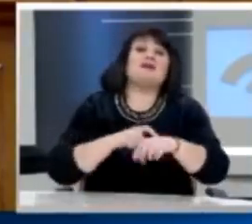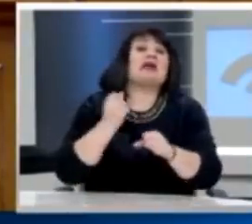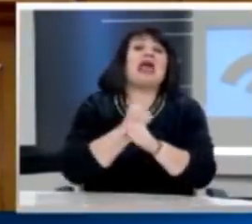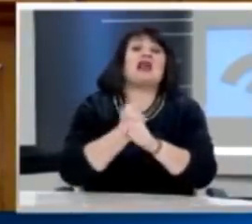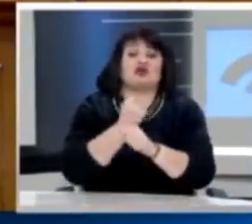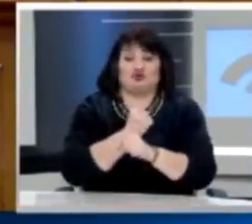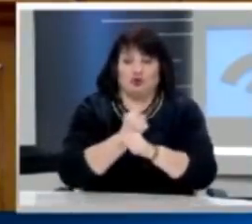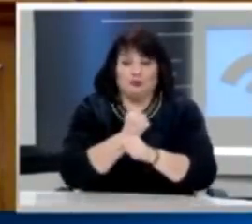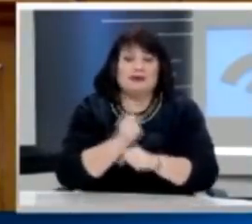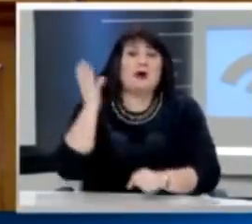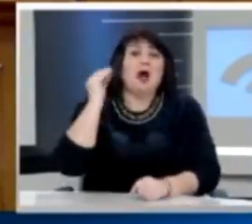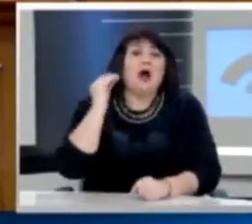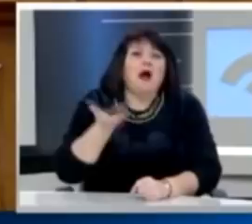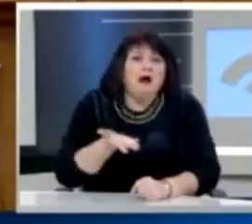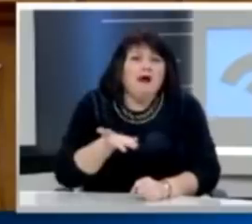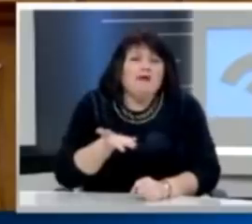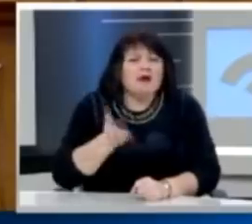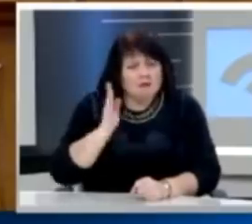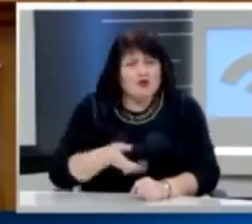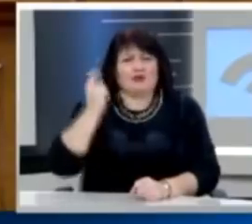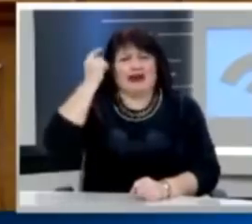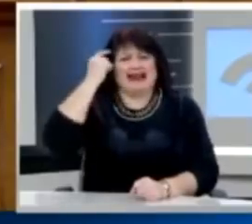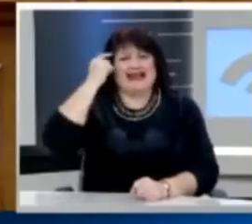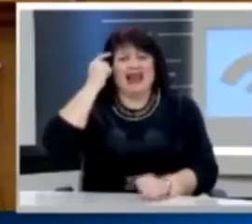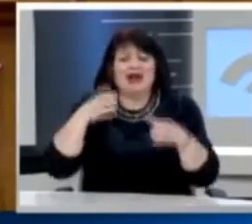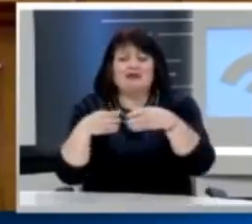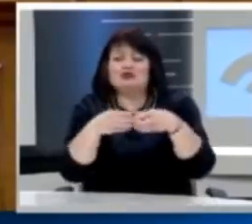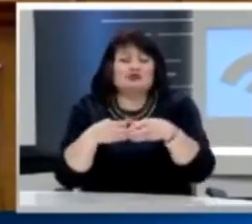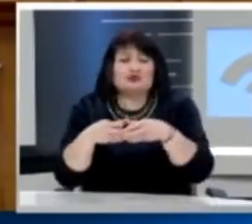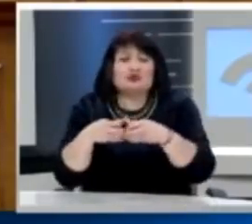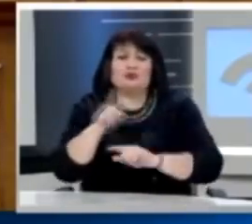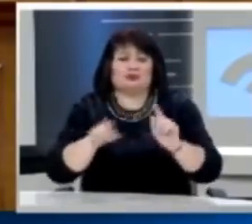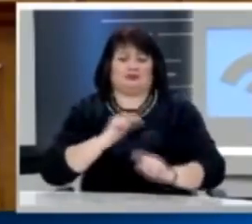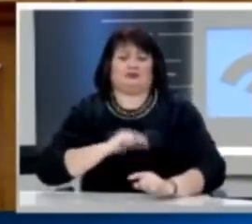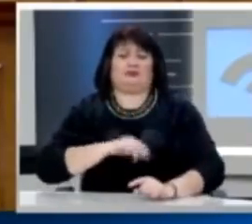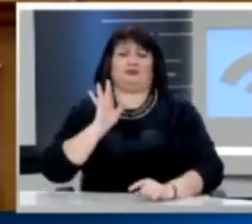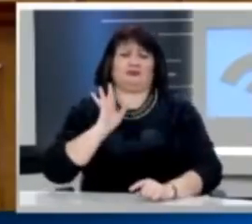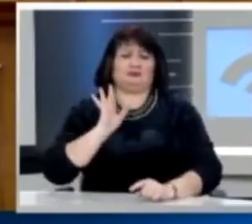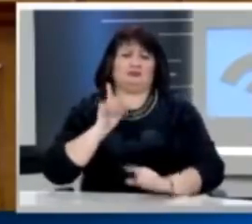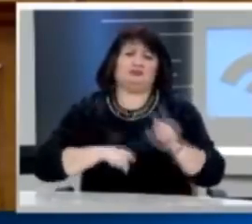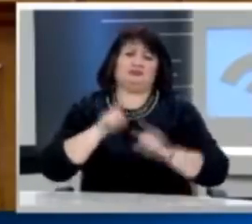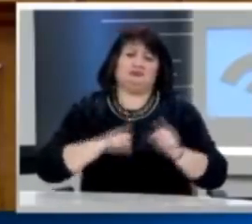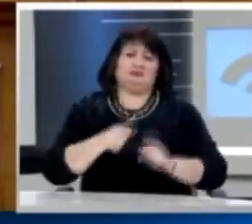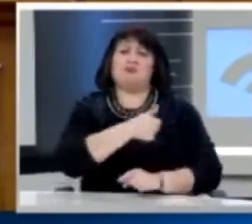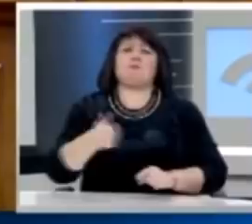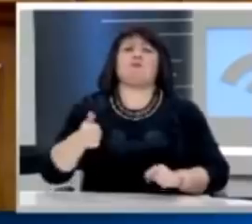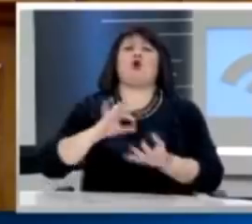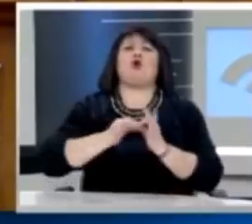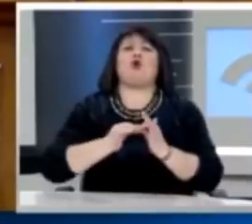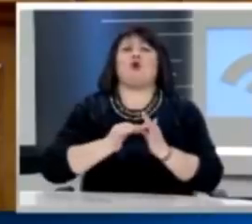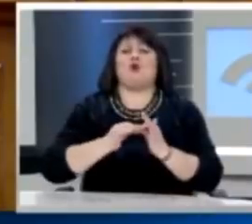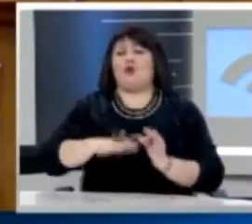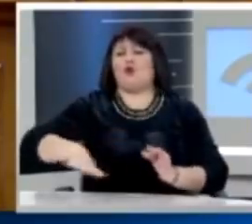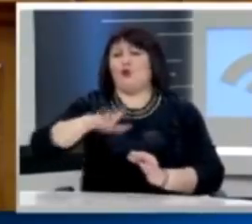να καταλάβουν ότι μιλάμε για τα πεδία κερδοφορίας που θα ανοίξουν για κάποιους μονοπωλιακούς ομίλους